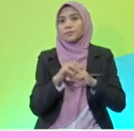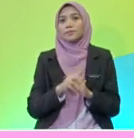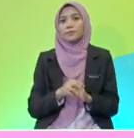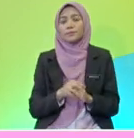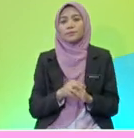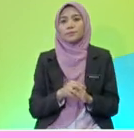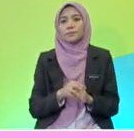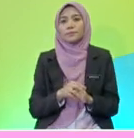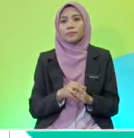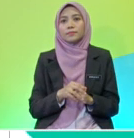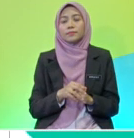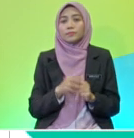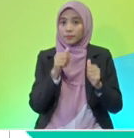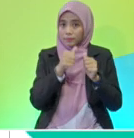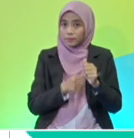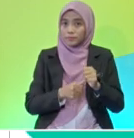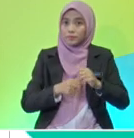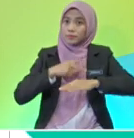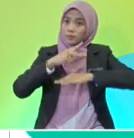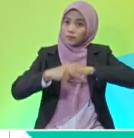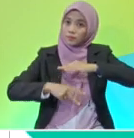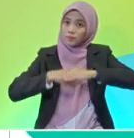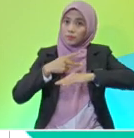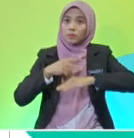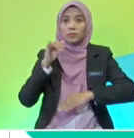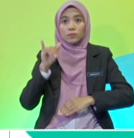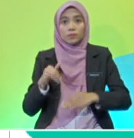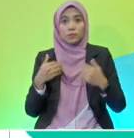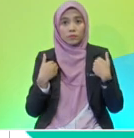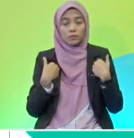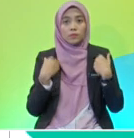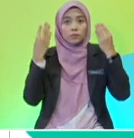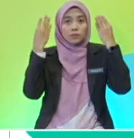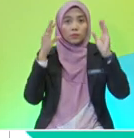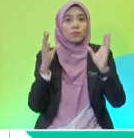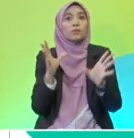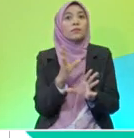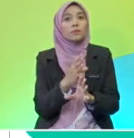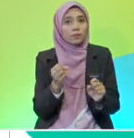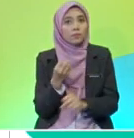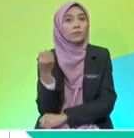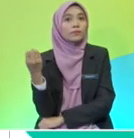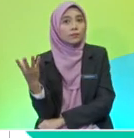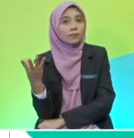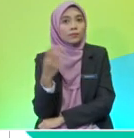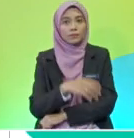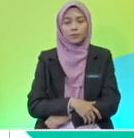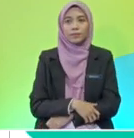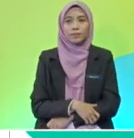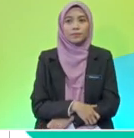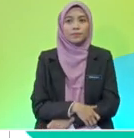setiap satu bungkusan ada berapa bungkusan yang kayak gua akan dapat itu dia Adam